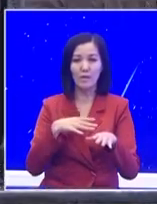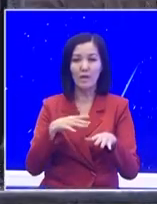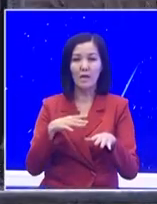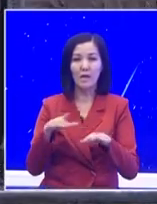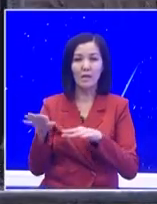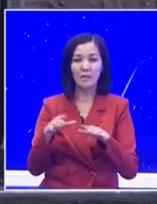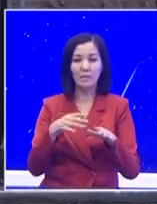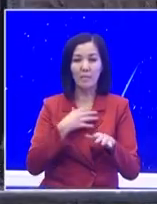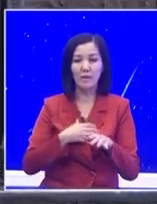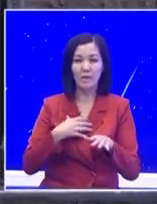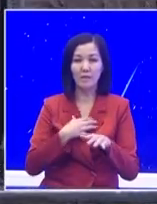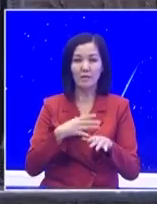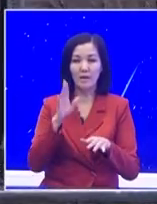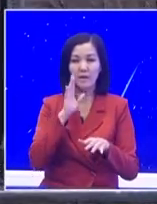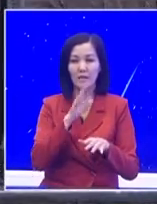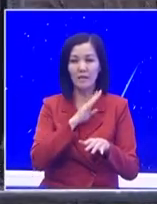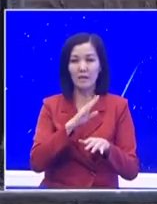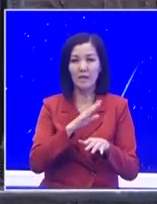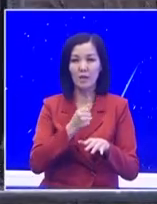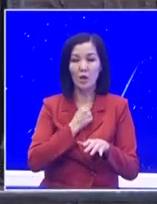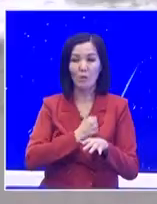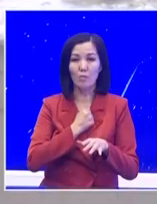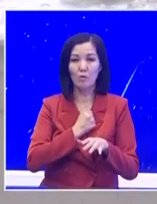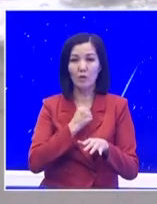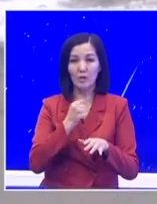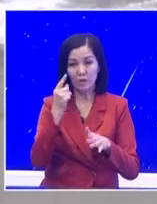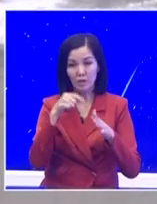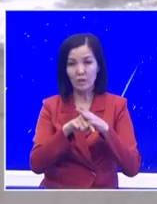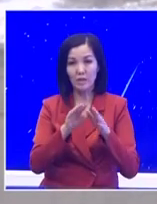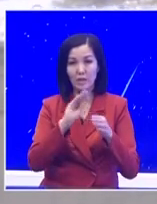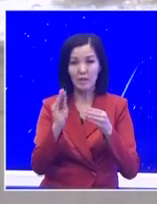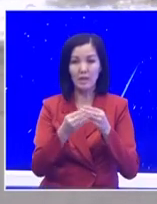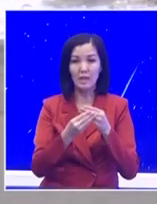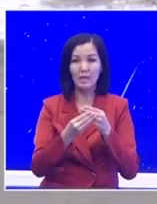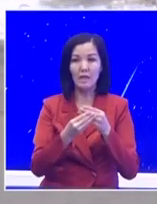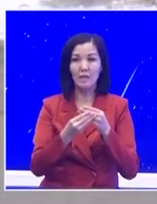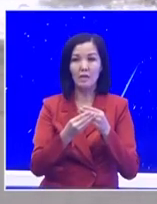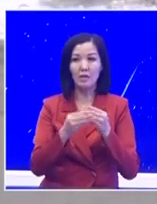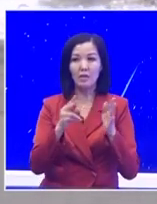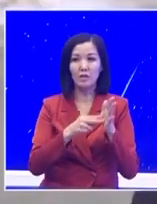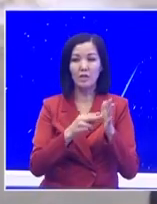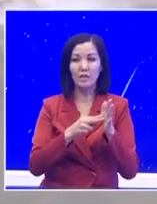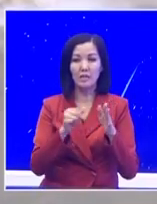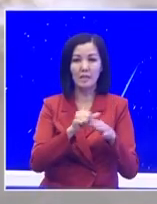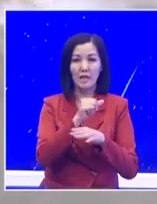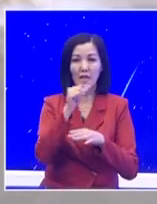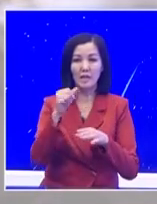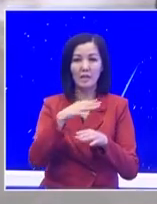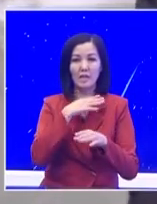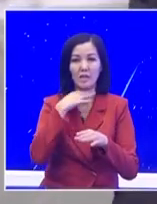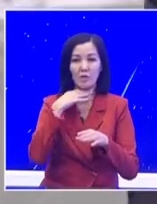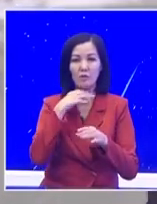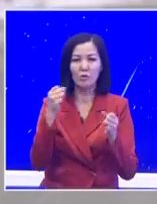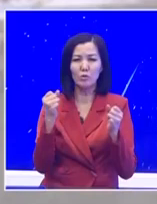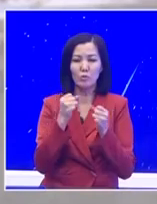шыққан ата-анасы қауіпсіз деп моншаны паналайды. Алайда апат бой бермейді. 7 сағат бойы кеуделеріне дейін келген мұздай